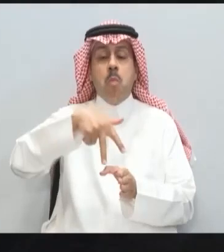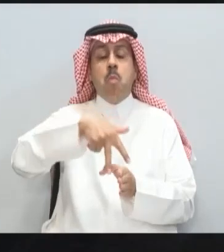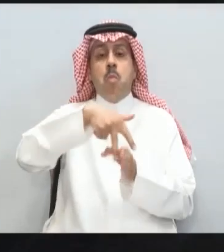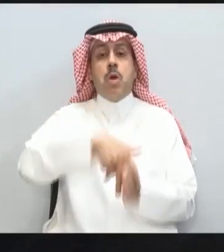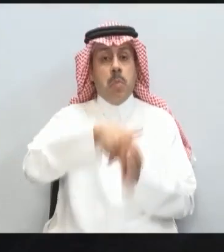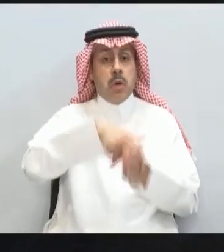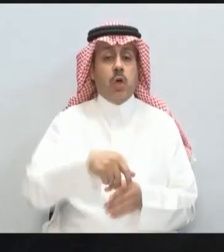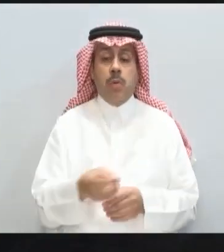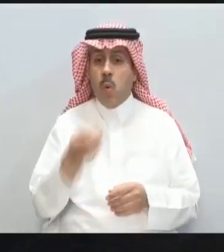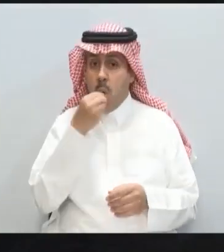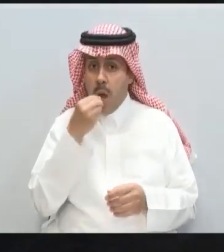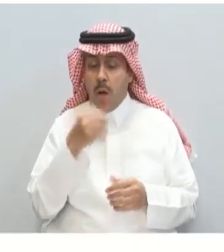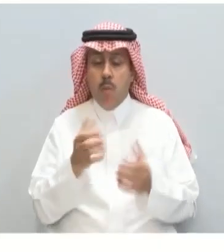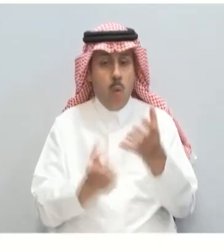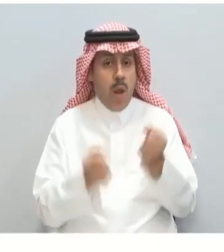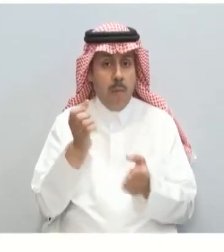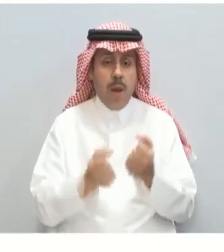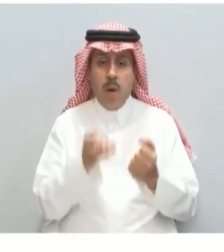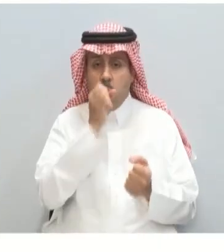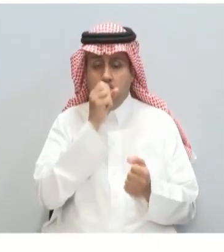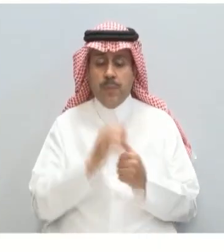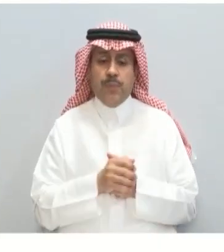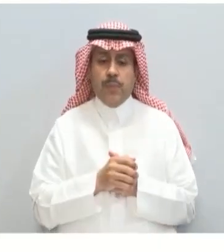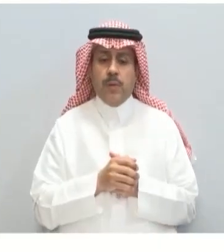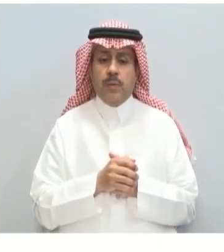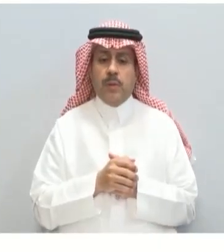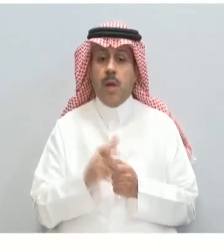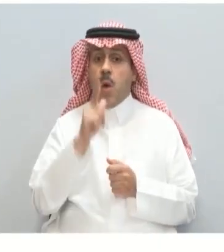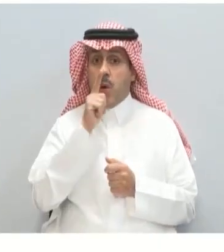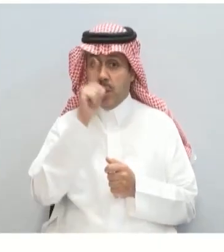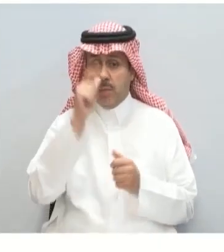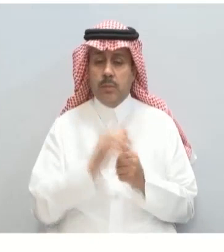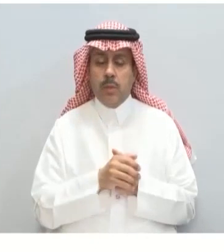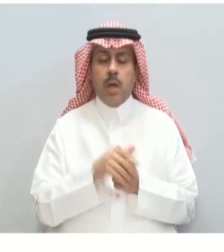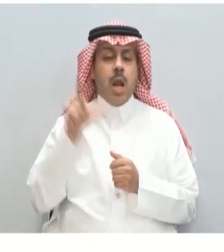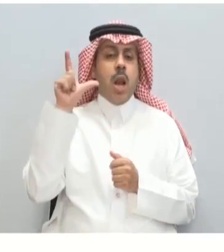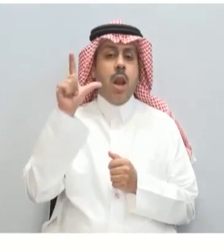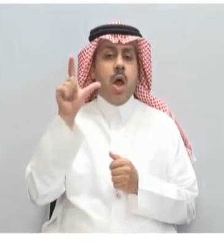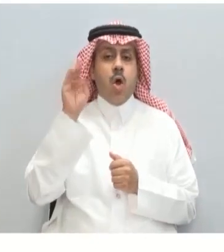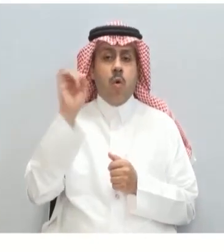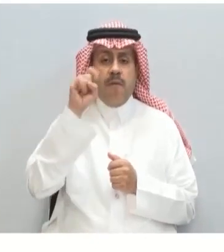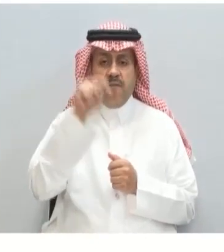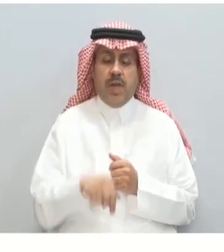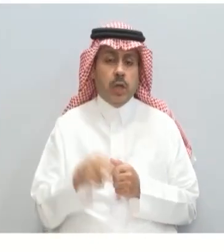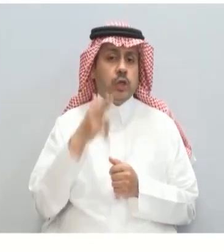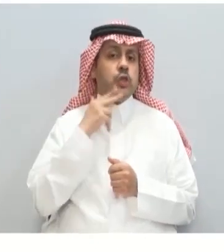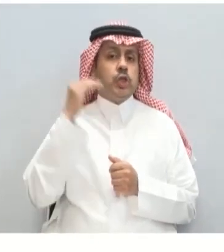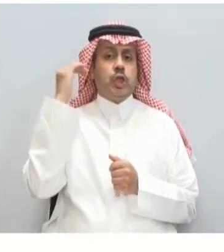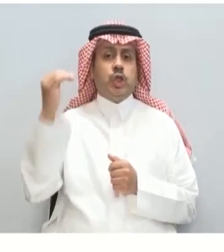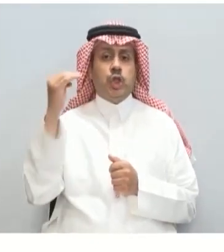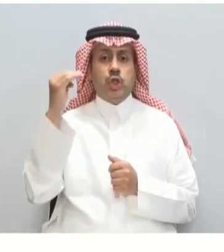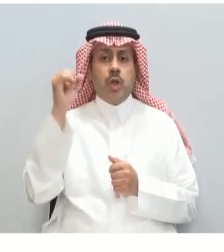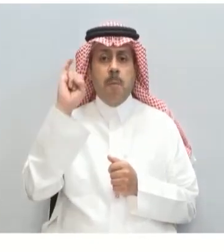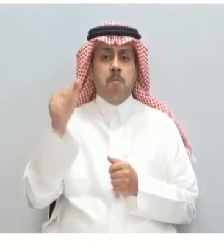ولحم وغير ذلك ناتي الى قوله جل وعلا ولكم فيها جمال حين تريحون